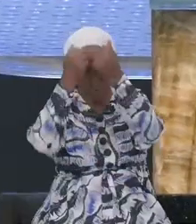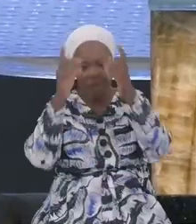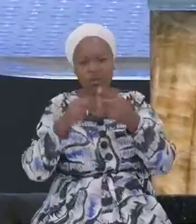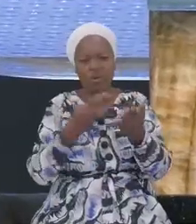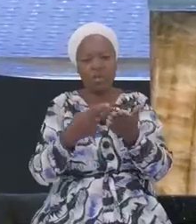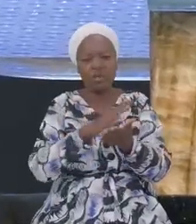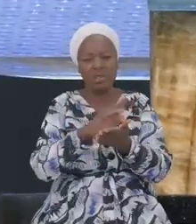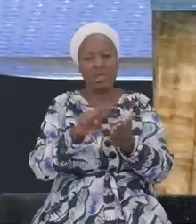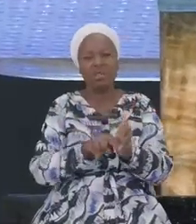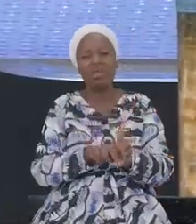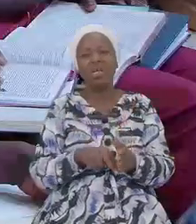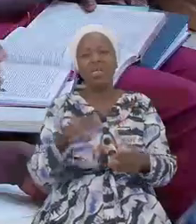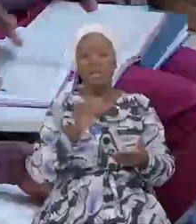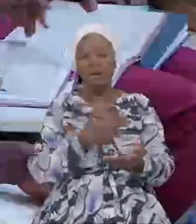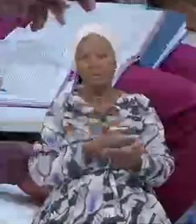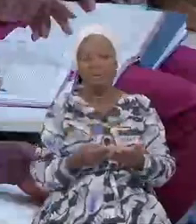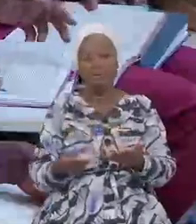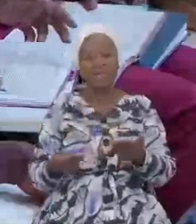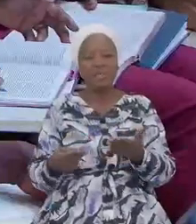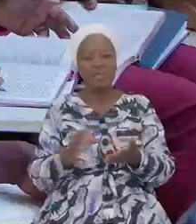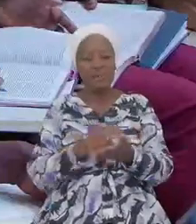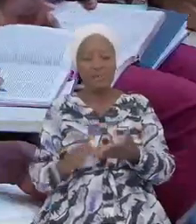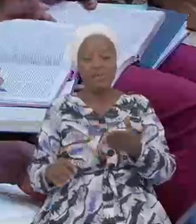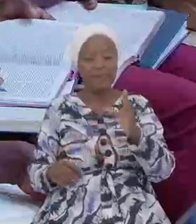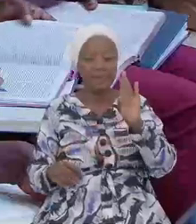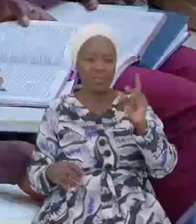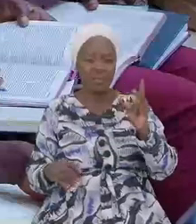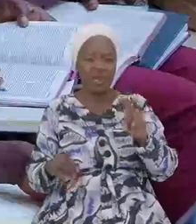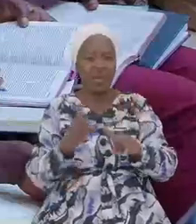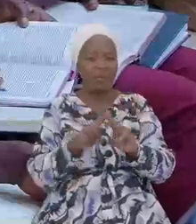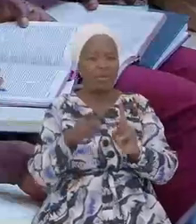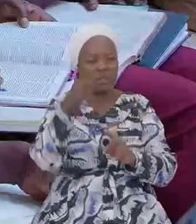de l'obéissance qui conduit à la justice.